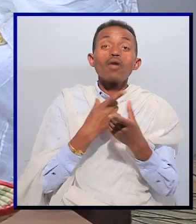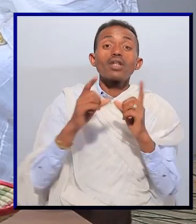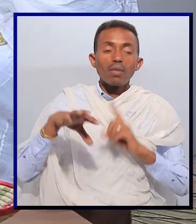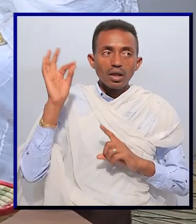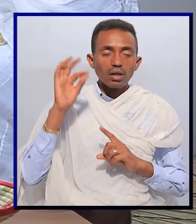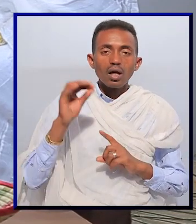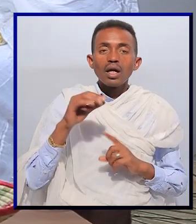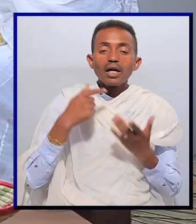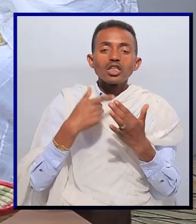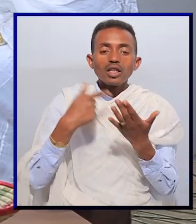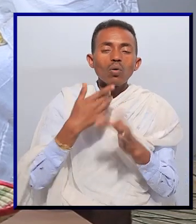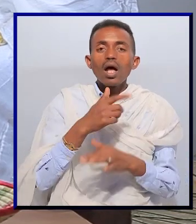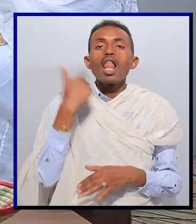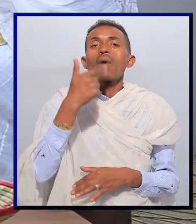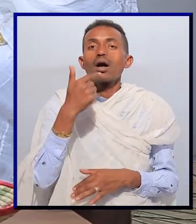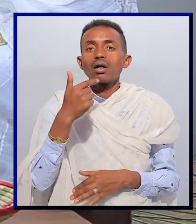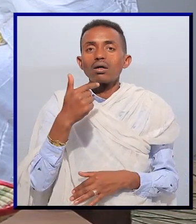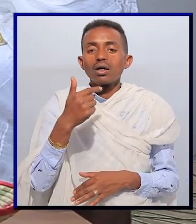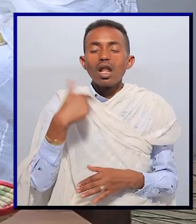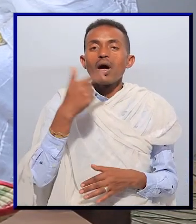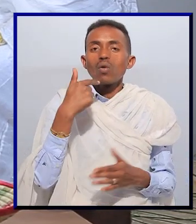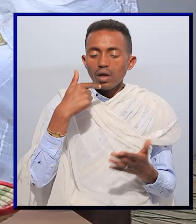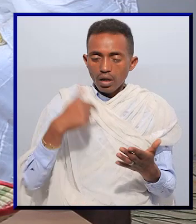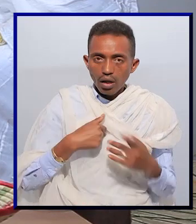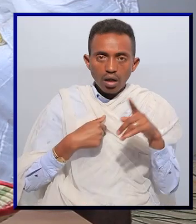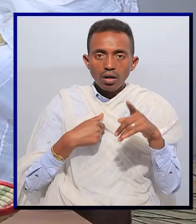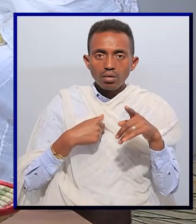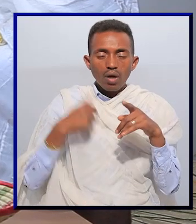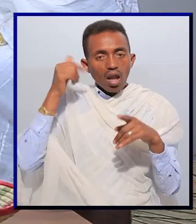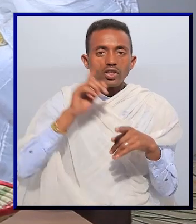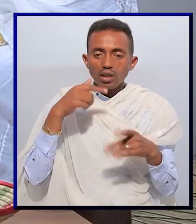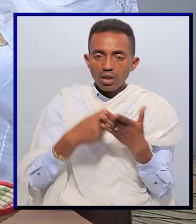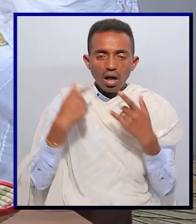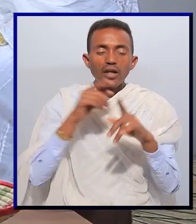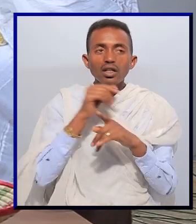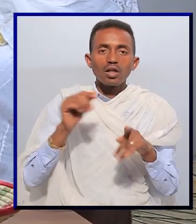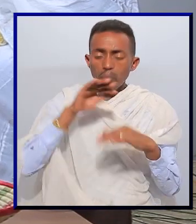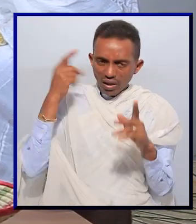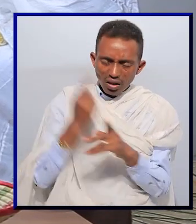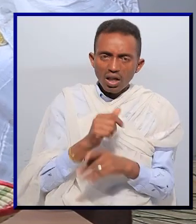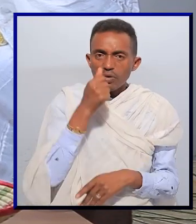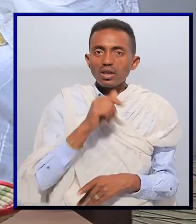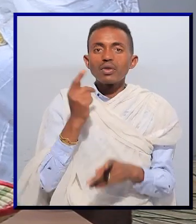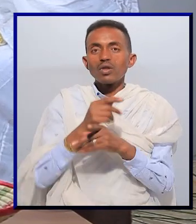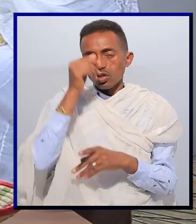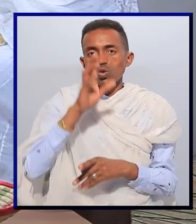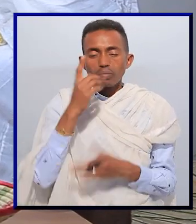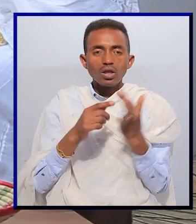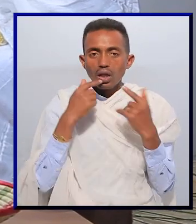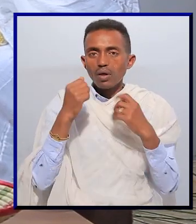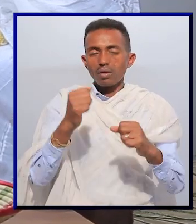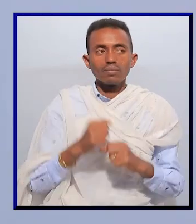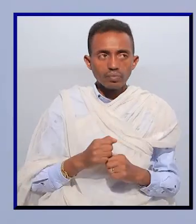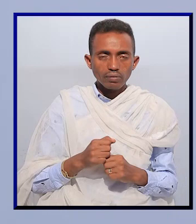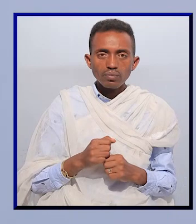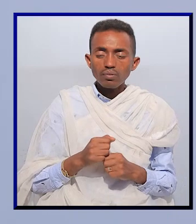ለማግኘት የመጀመሪያው እሱ ነው ከዛ ለነማን ነው ይሄ የሚነገረው ለኔ ላንቺ ምናምን አይነት አይደለም መነገር ያለበት በትክክል ሚስጥር ለሚጠብቁ ሰዎች እና መፍትሄ ያላቸው